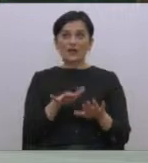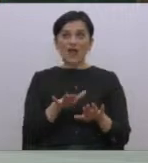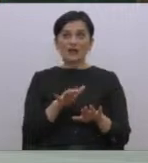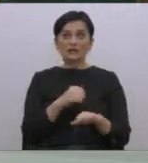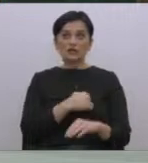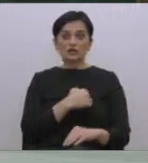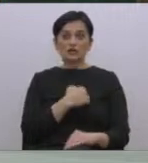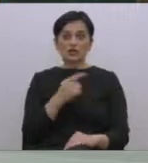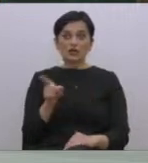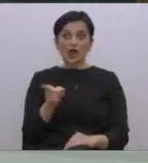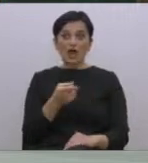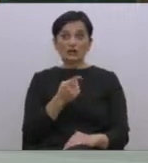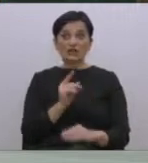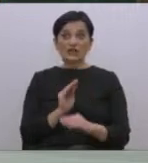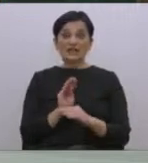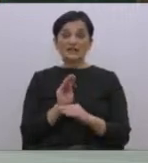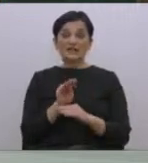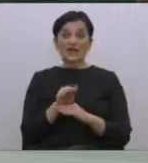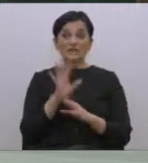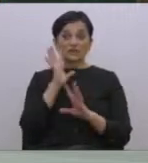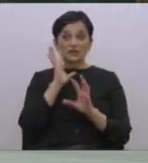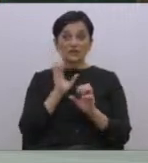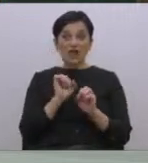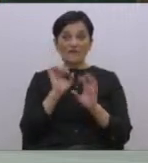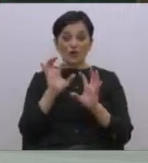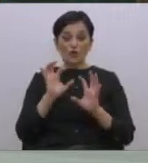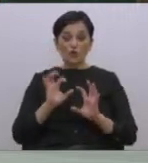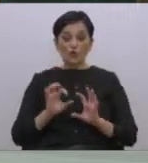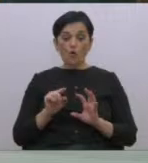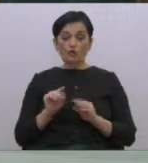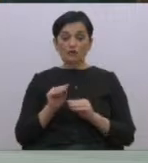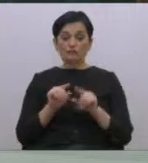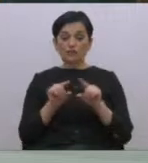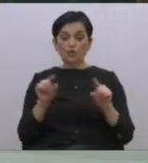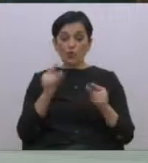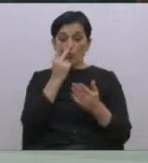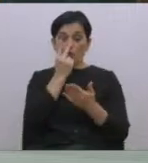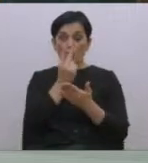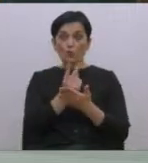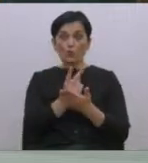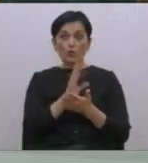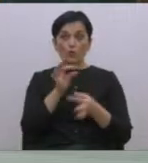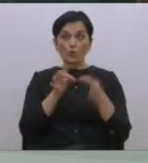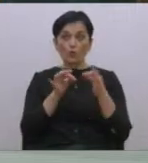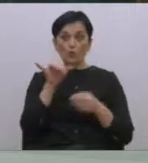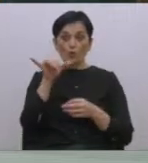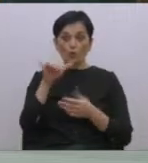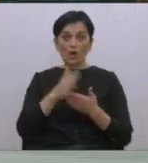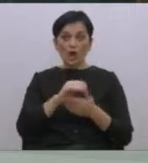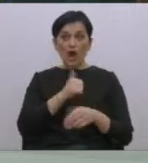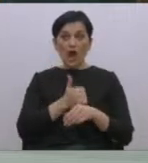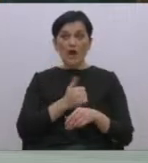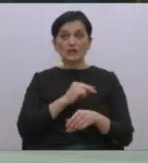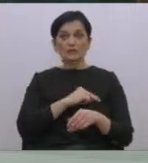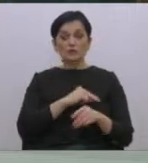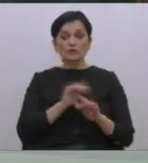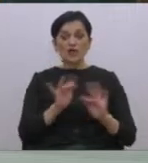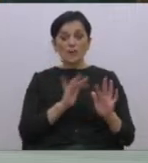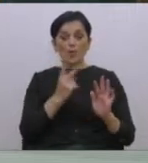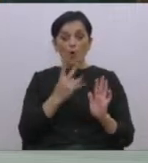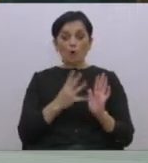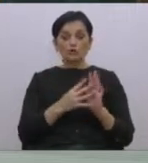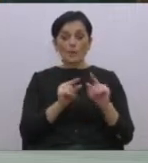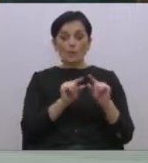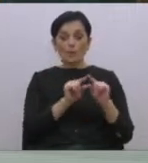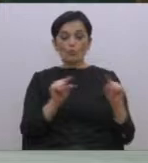evisa, tum sa tava matet, tau dat fus codec și rom, iuhedo, tamisa, vosamate za, sa administrațiul sa procesul codexit, o zămeț hre